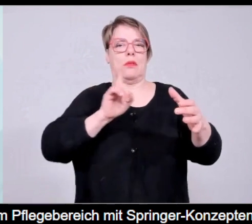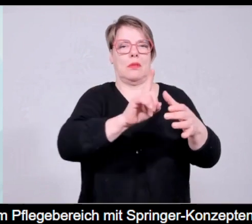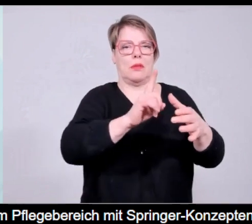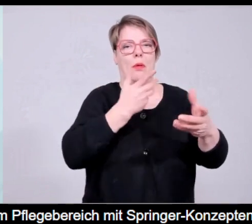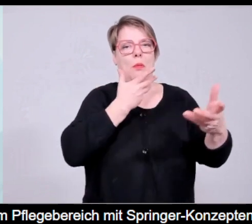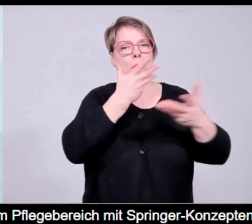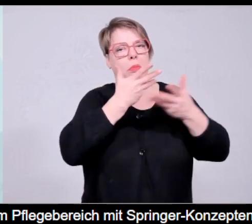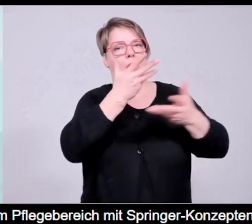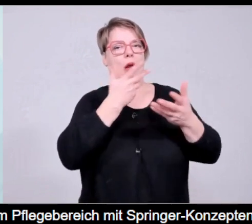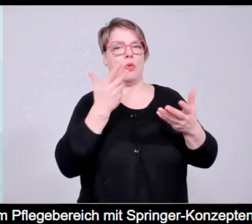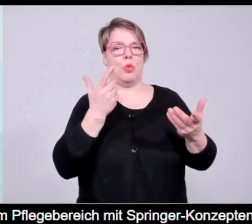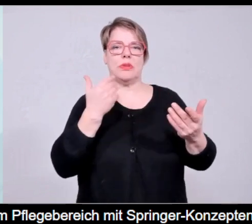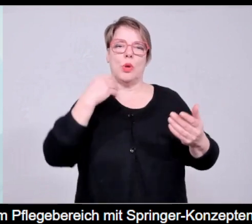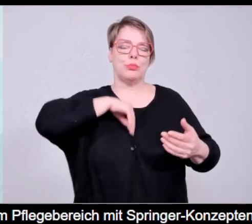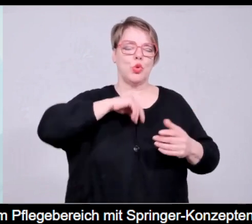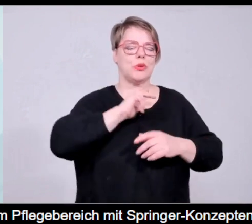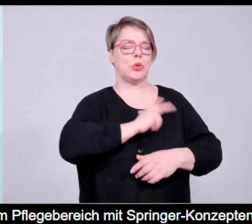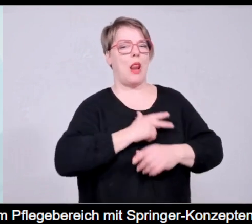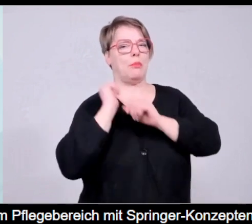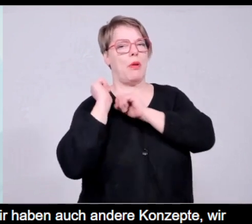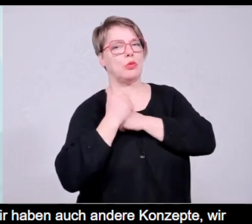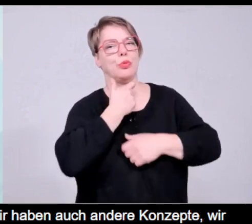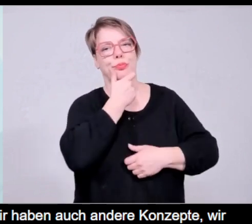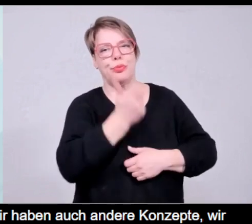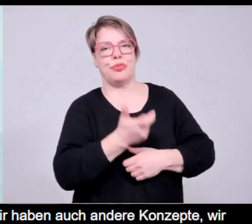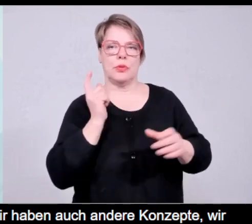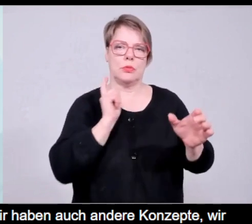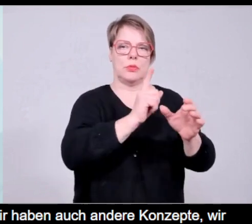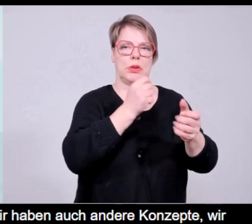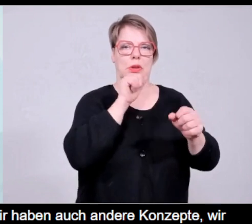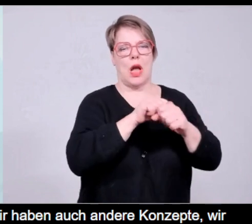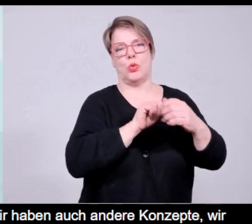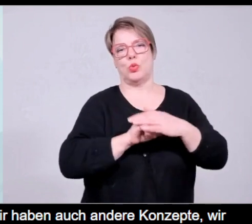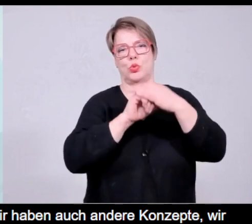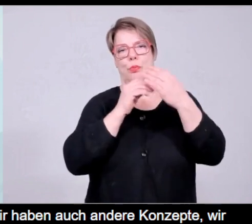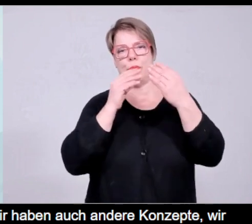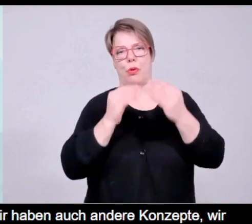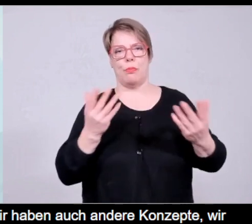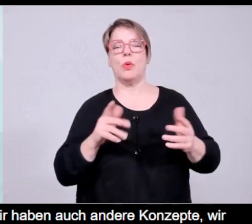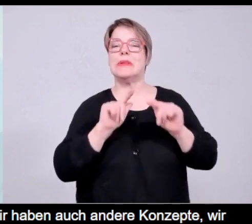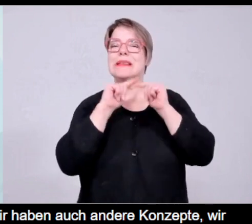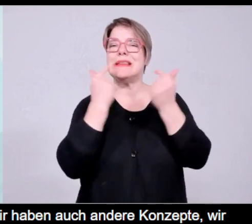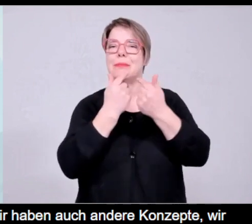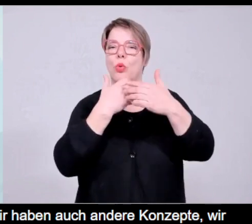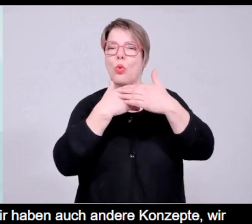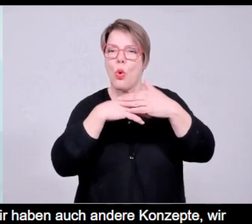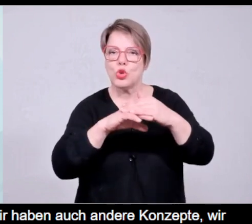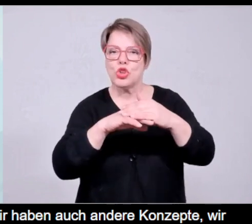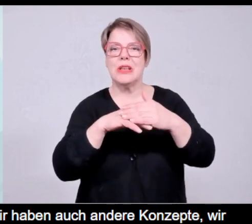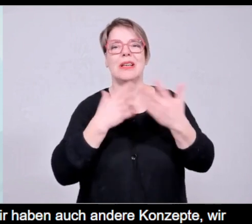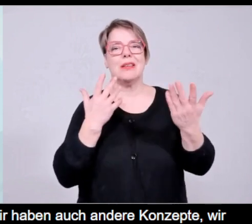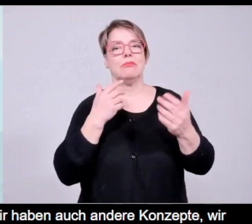ist, wie die Bedürfnisse der Menschen in der Zukunft weiter sind. Viele wollen einfach, und das ist verständlich, möglichst lange in den eigenen vier Wänden